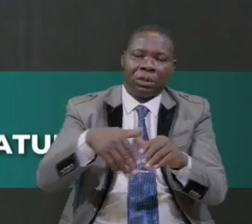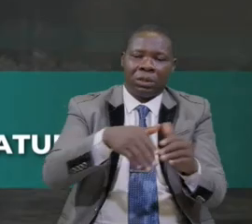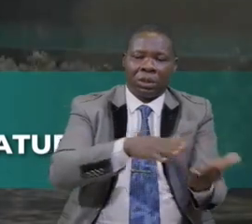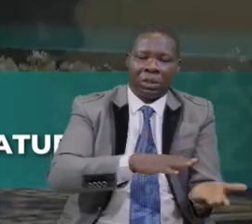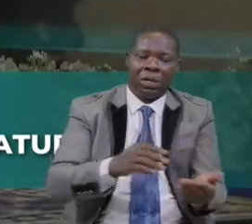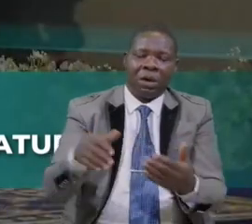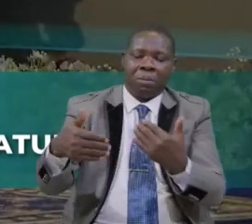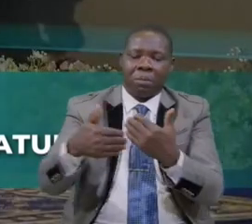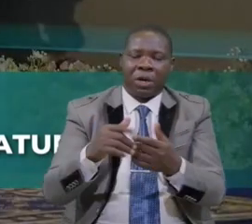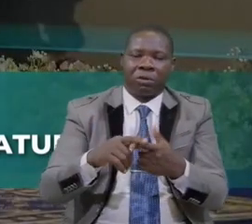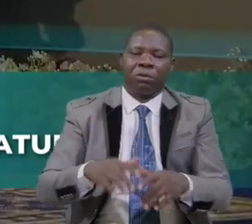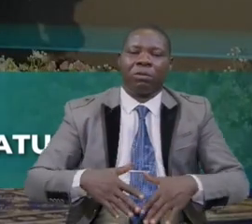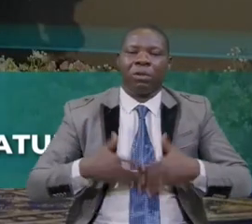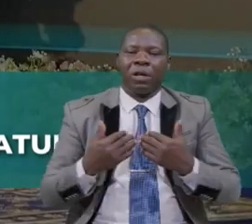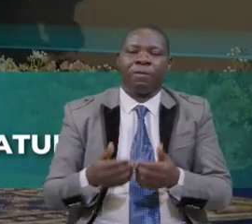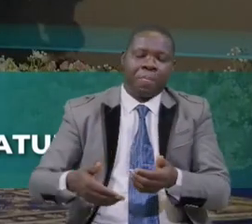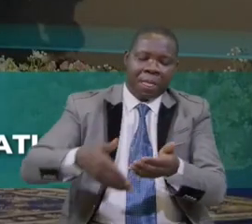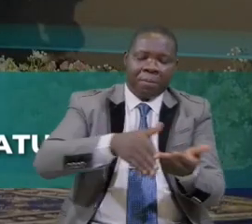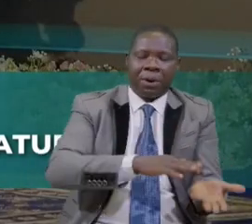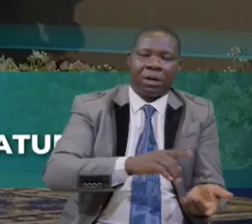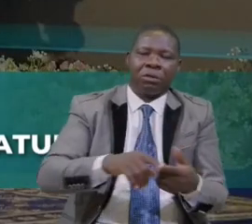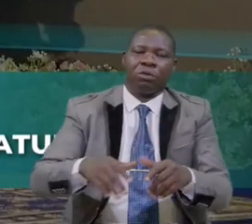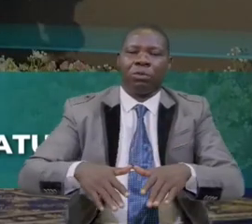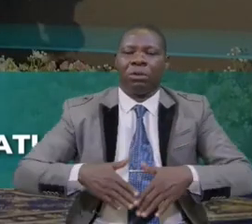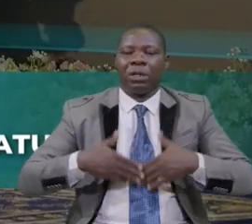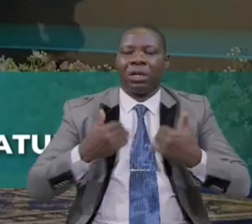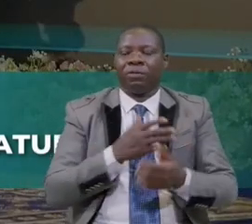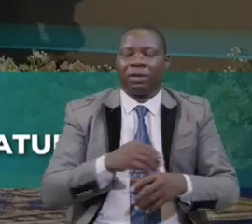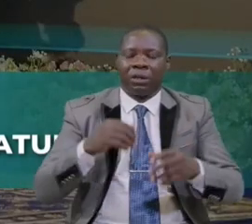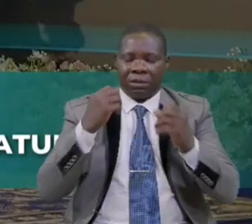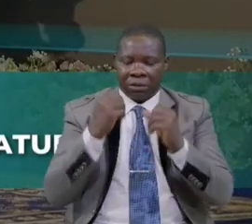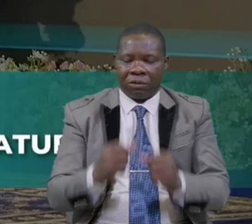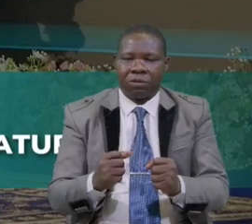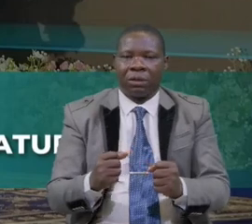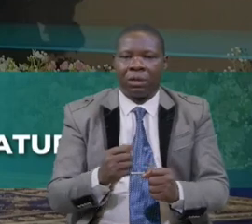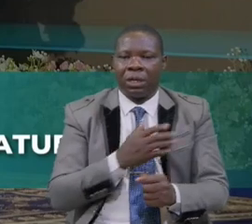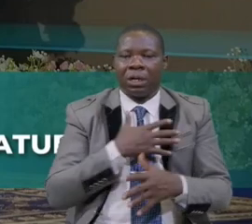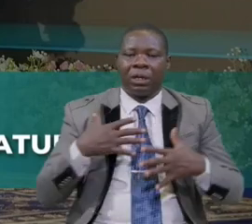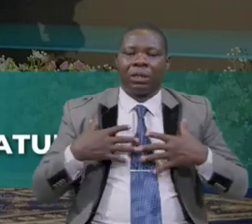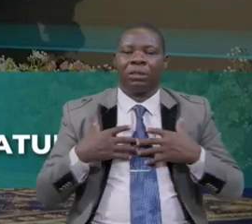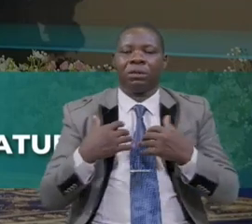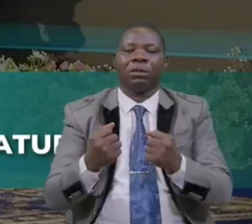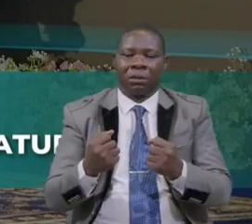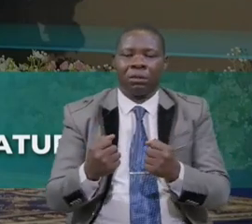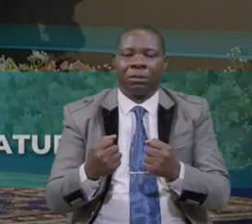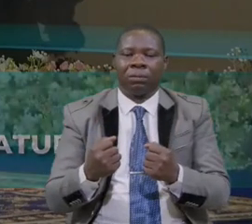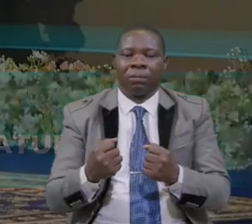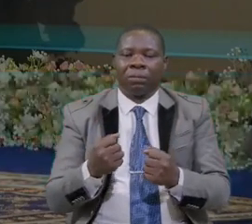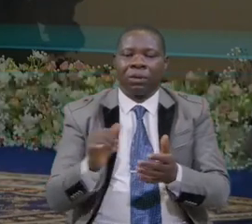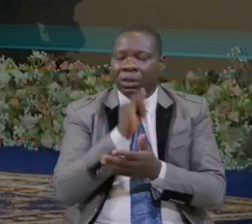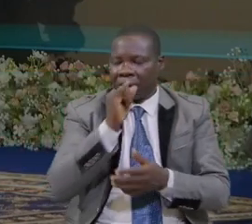ramener les morts à la vie et à la force et à la bonne santé. Ça, c'est Élisée.